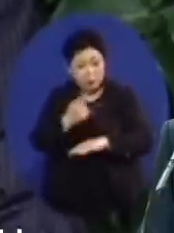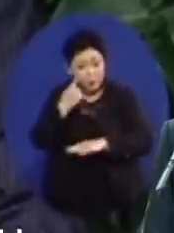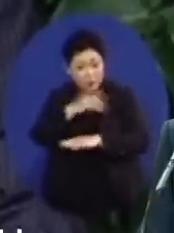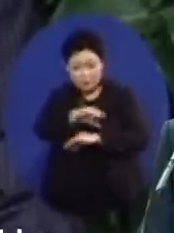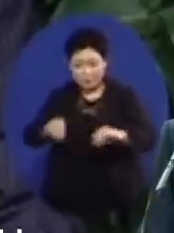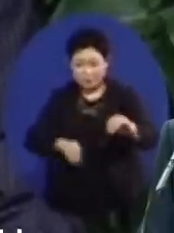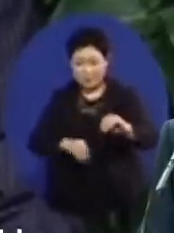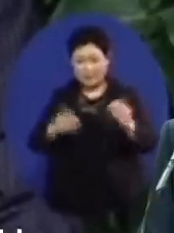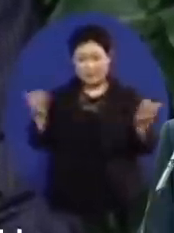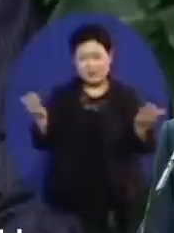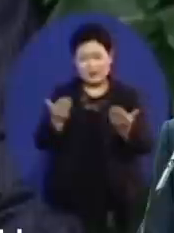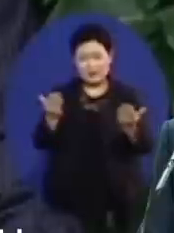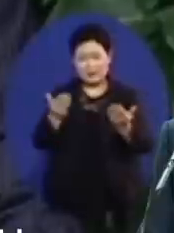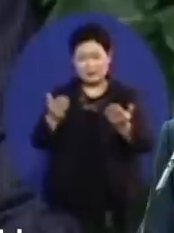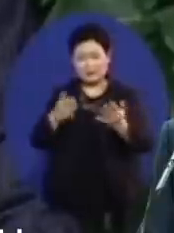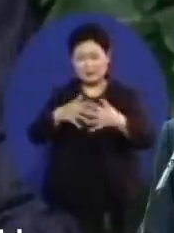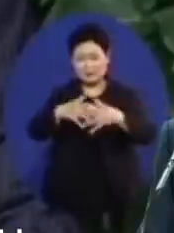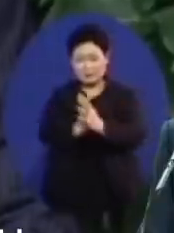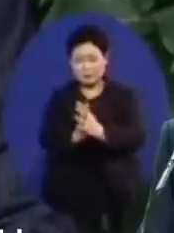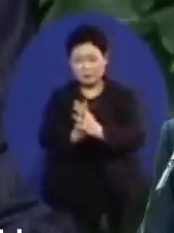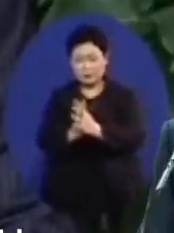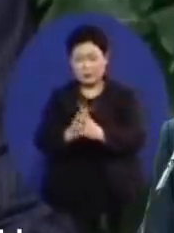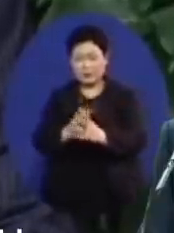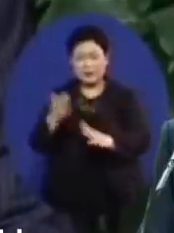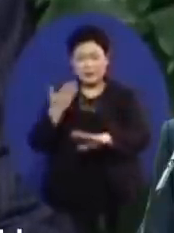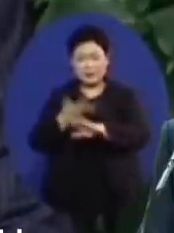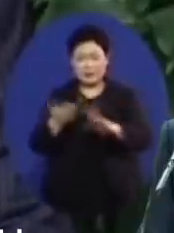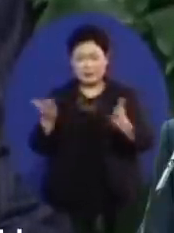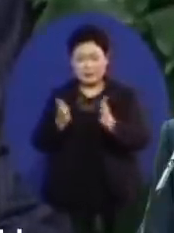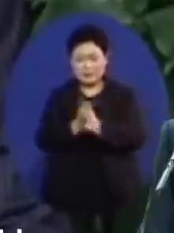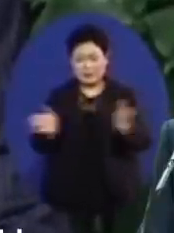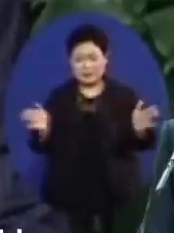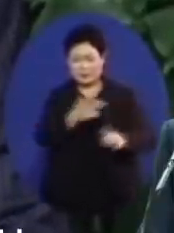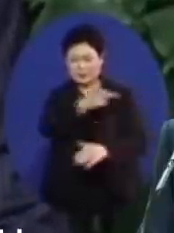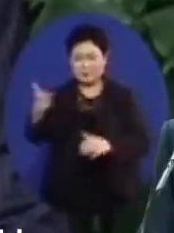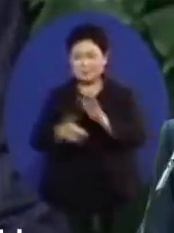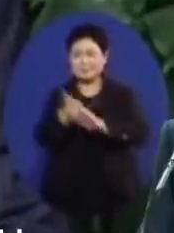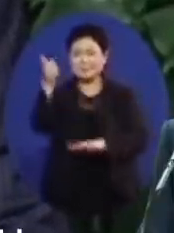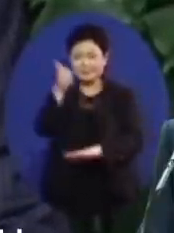그 일을 접어두고 다른 일을 시작해서 크게 성공해서